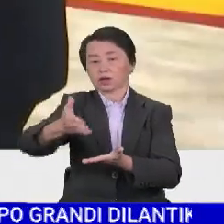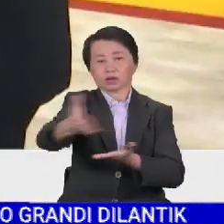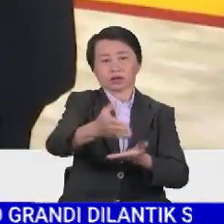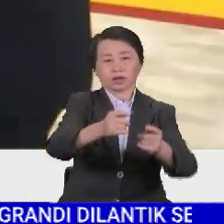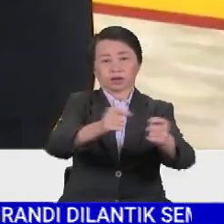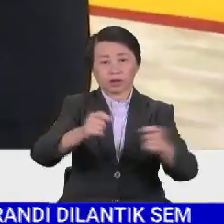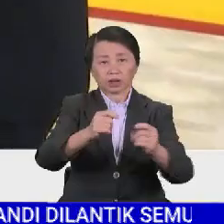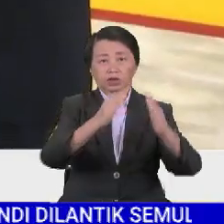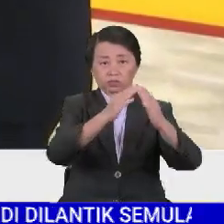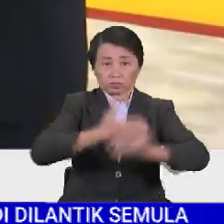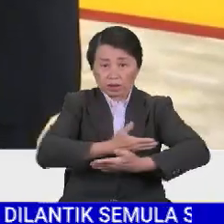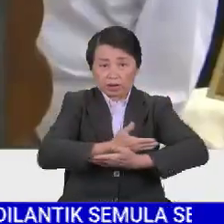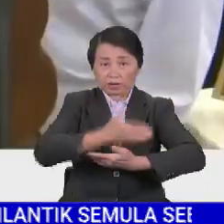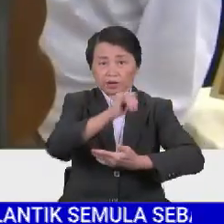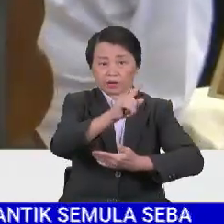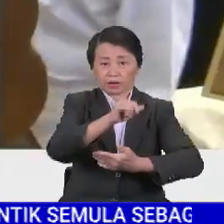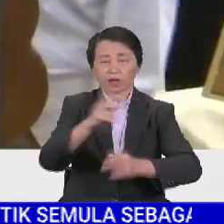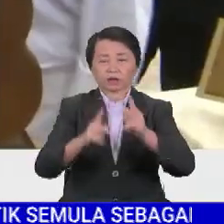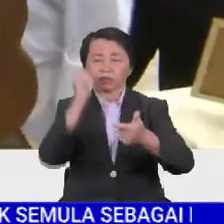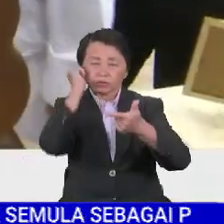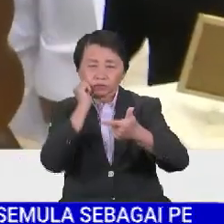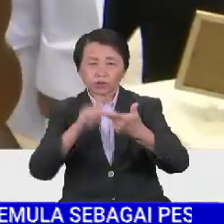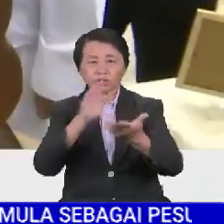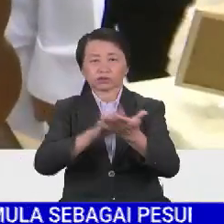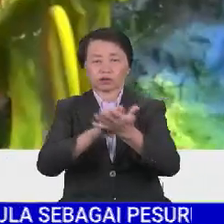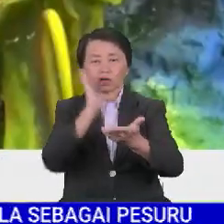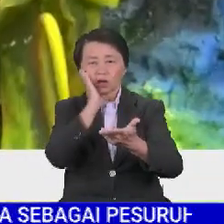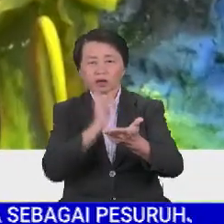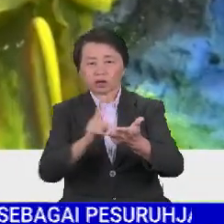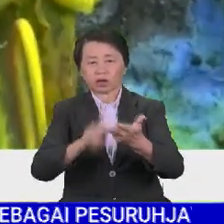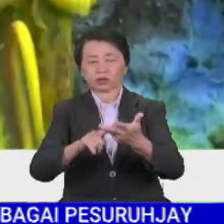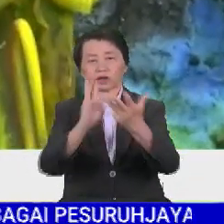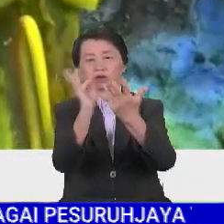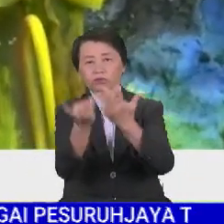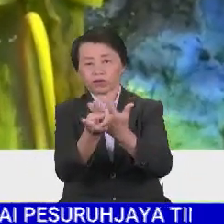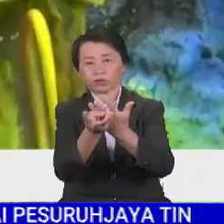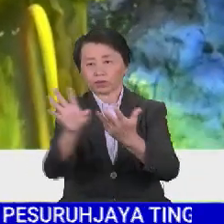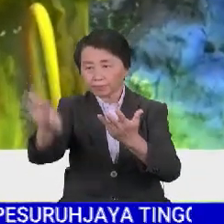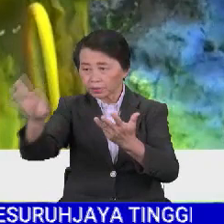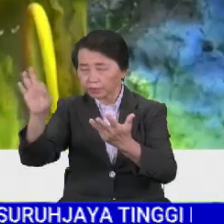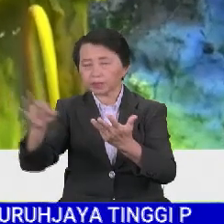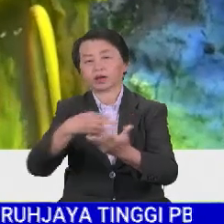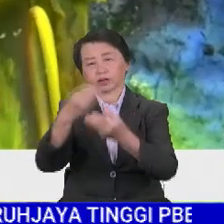tempat, antaranya rumah anak yatim, warga emas, sekolah tafiz serta badan kebajikan yang terpilih.